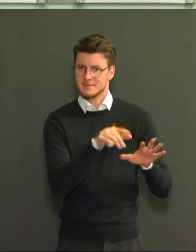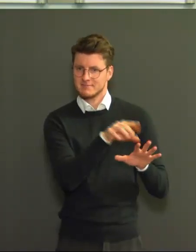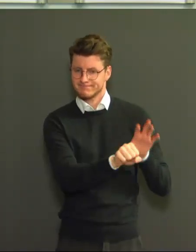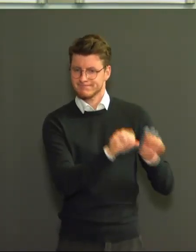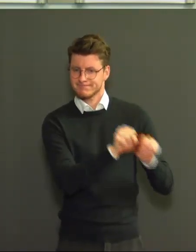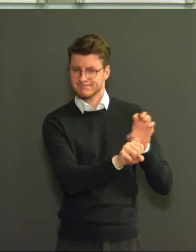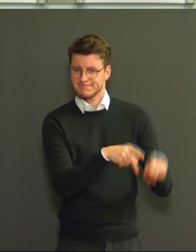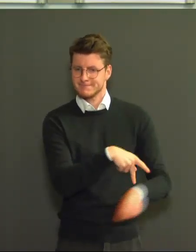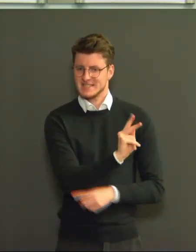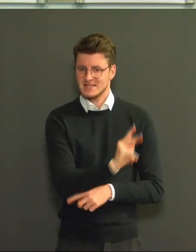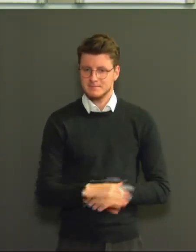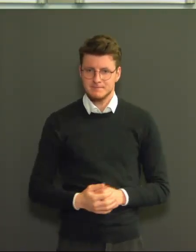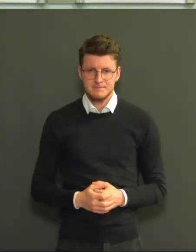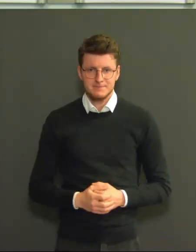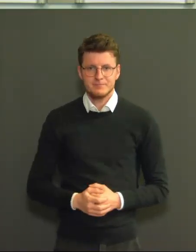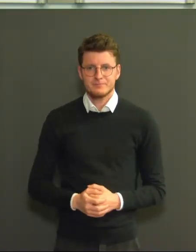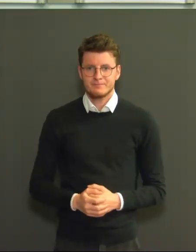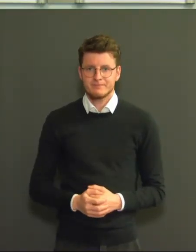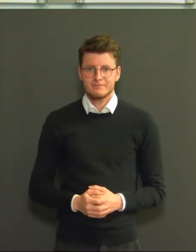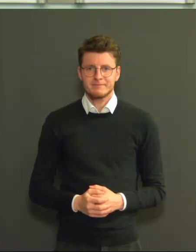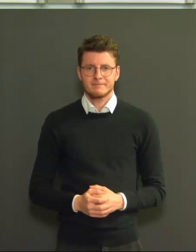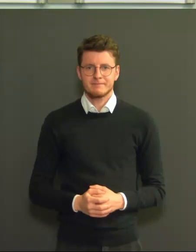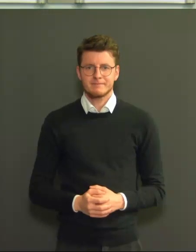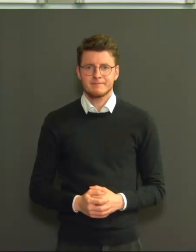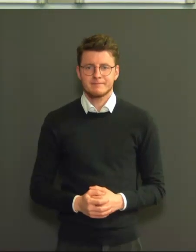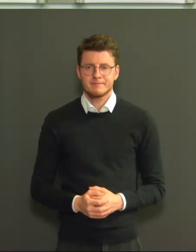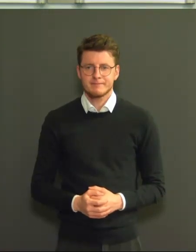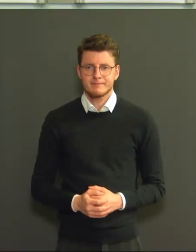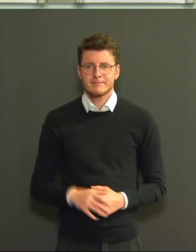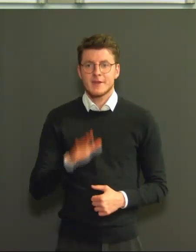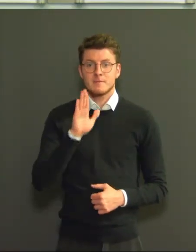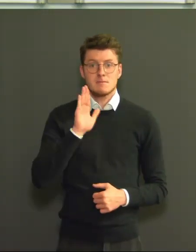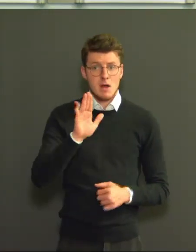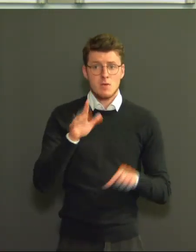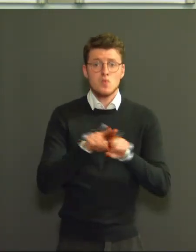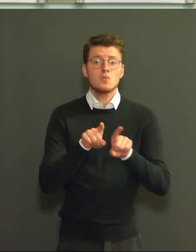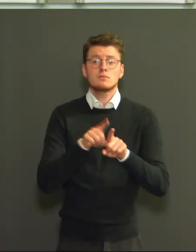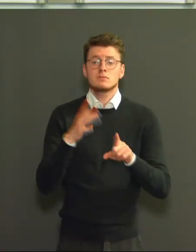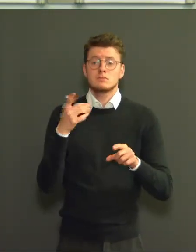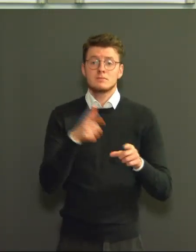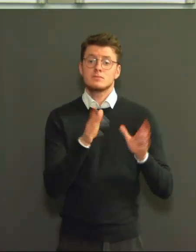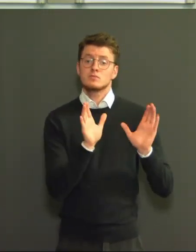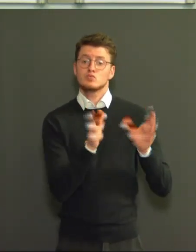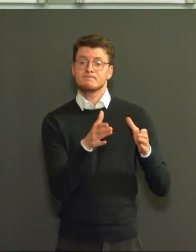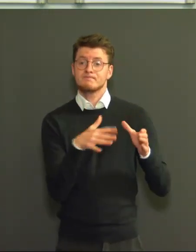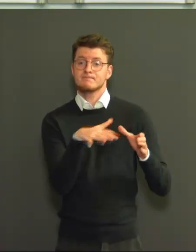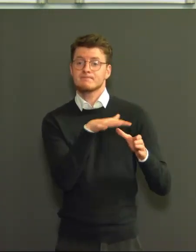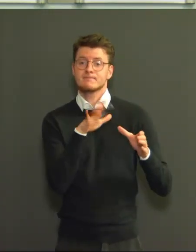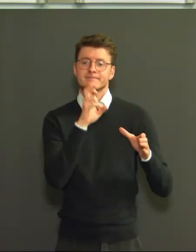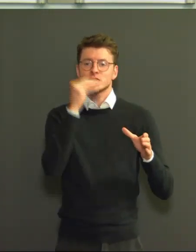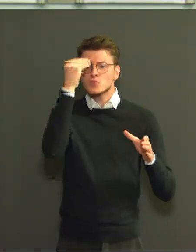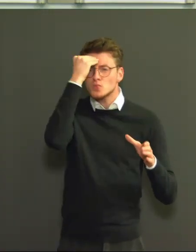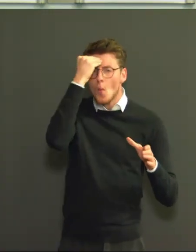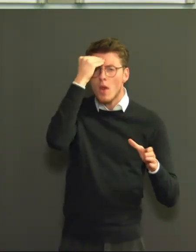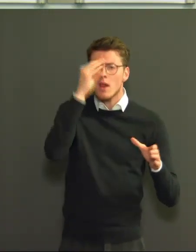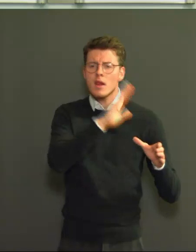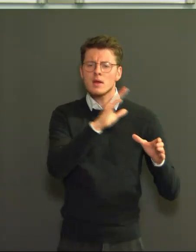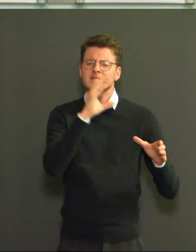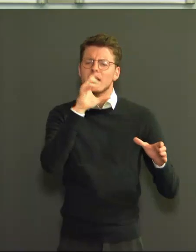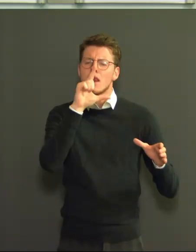vastgestelde besmettingen. We moeten er natuurlijk ook op wijzen dat tieners zeer nauw opgevolgd worden op school, op de